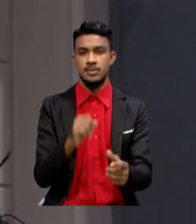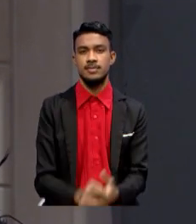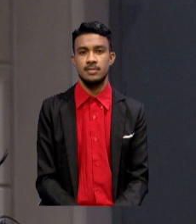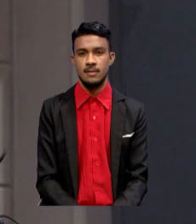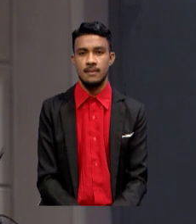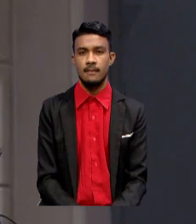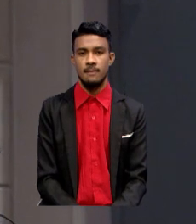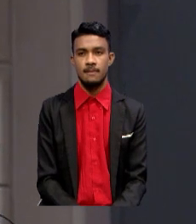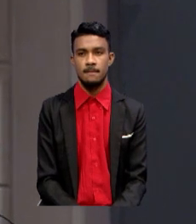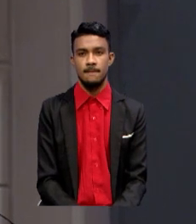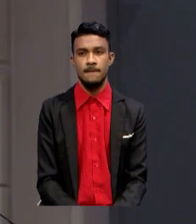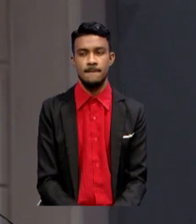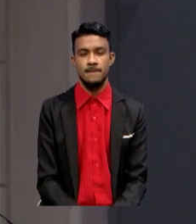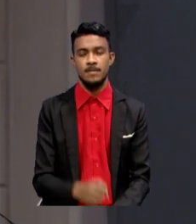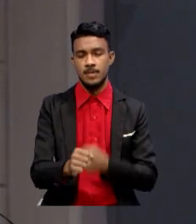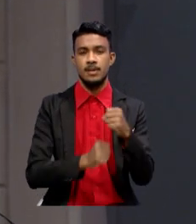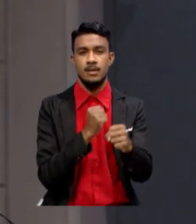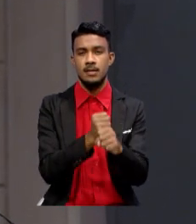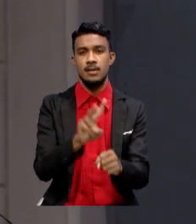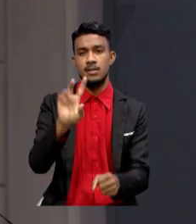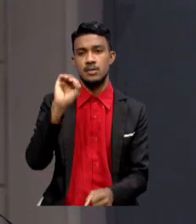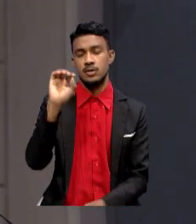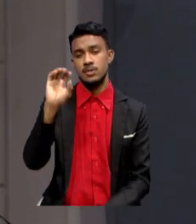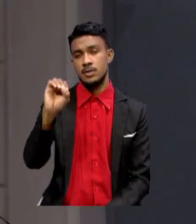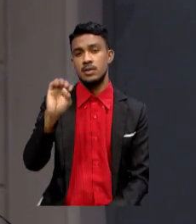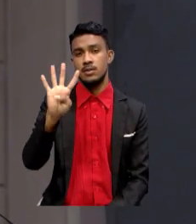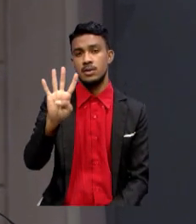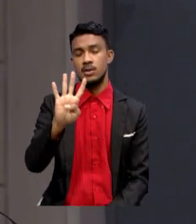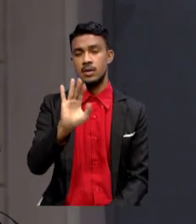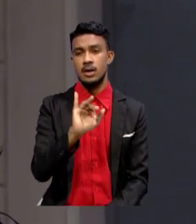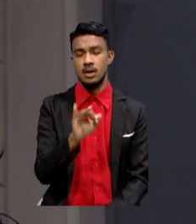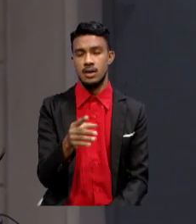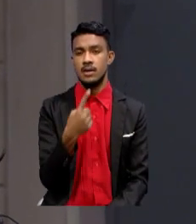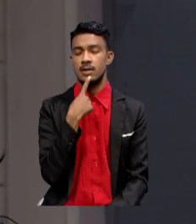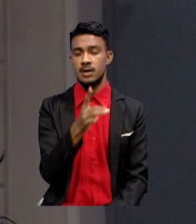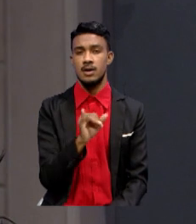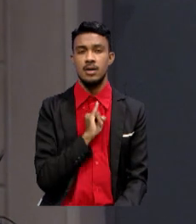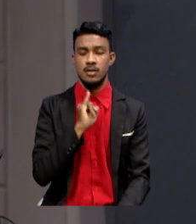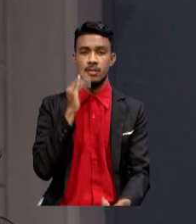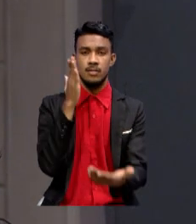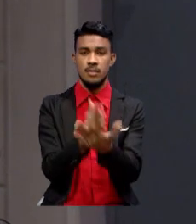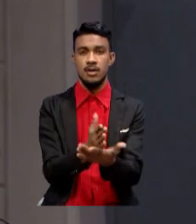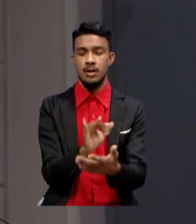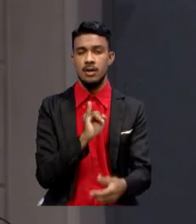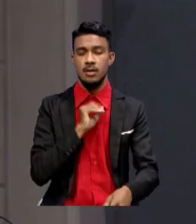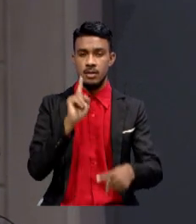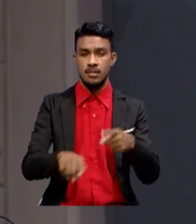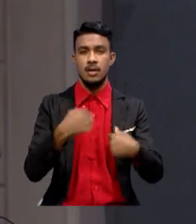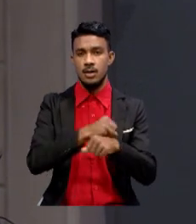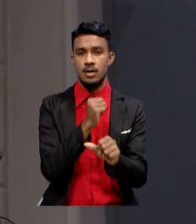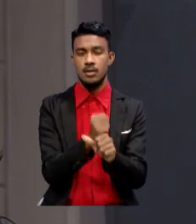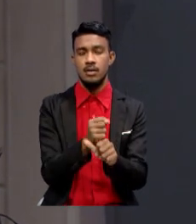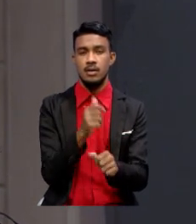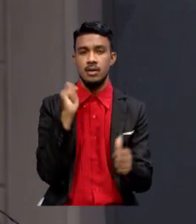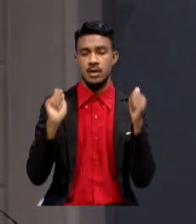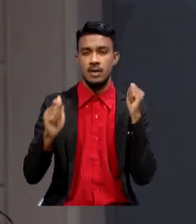me di 2004 be haru barat ini hal be hal durante di jui tuan hal be hal tidak biasa ne hau se